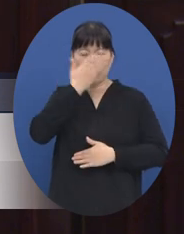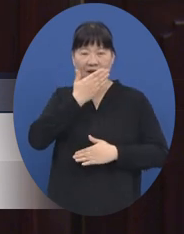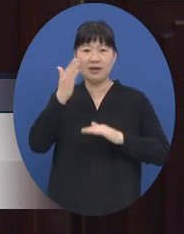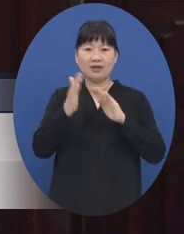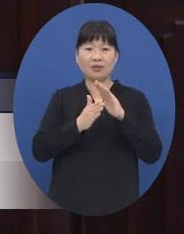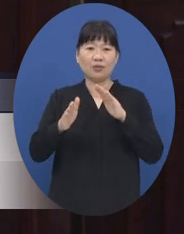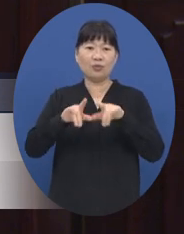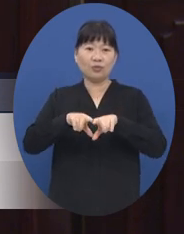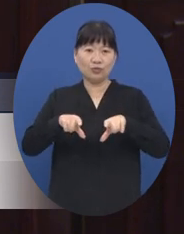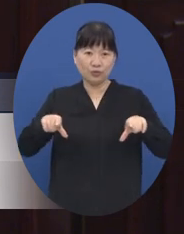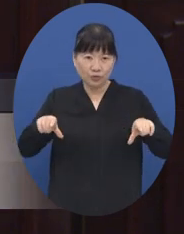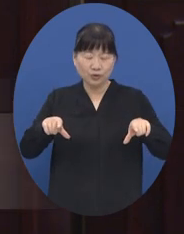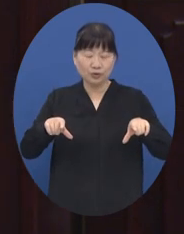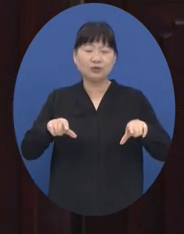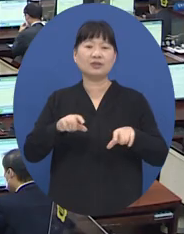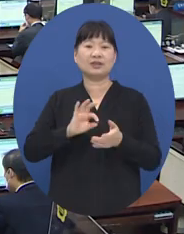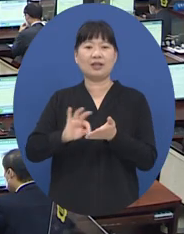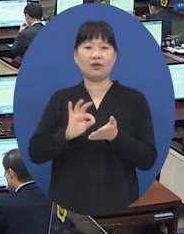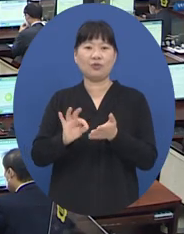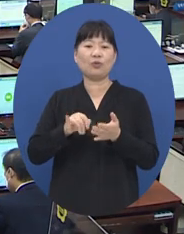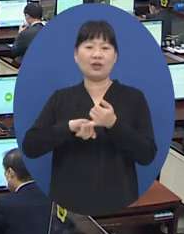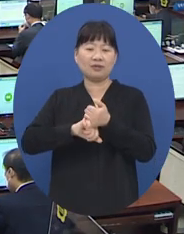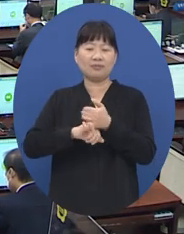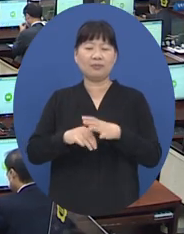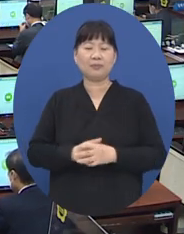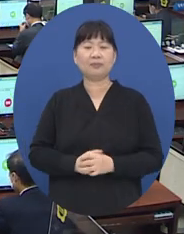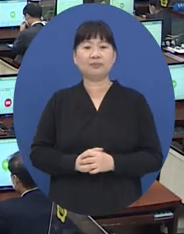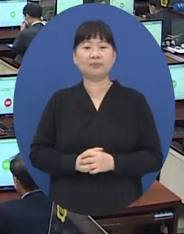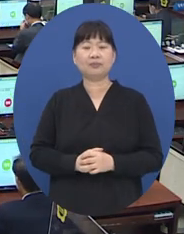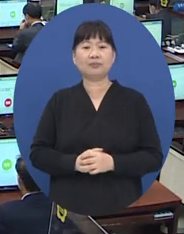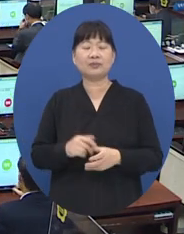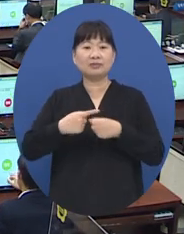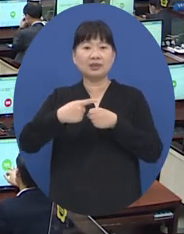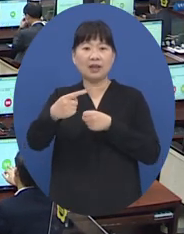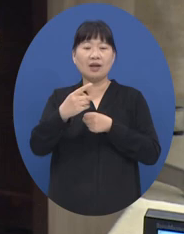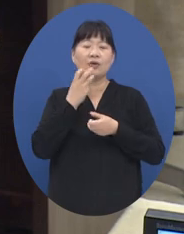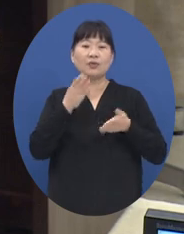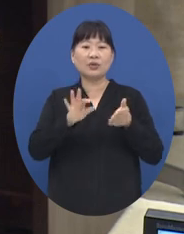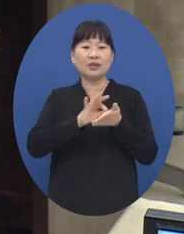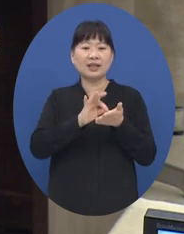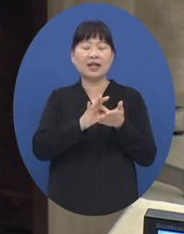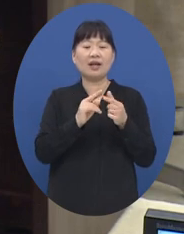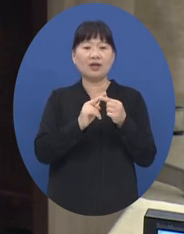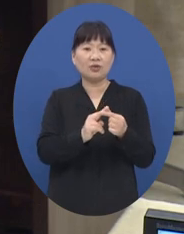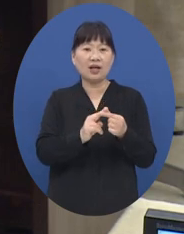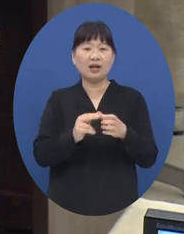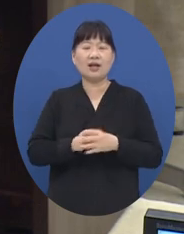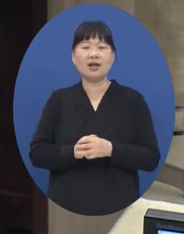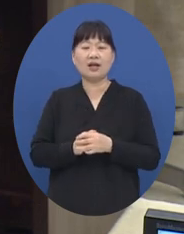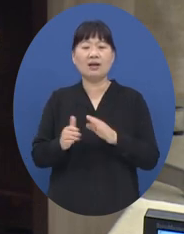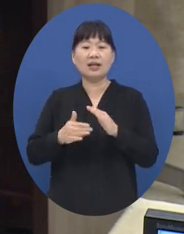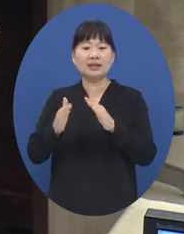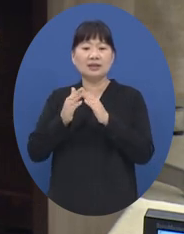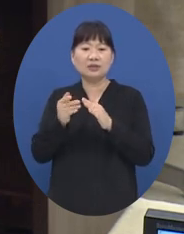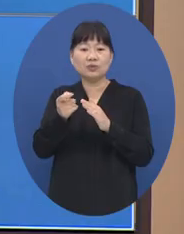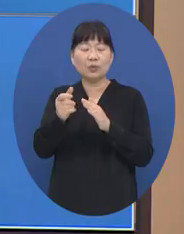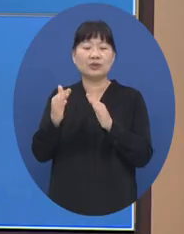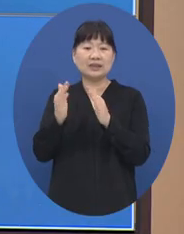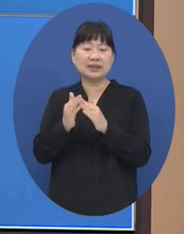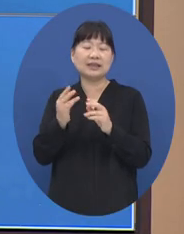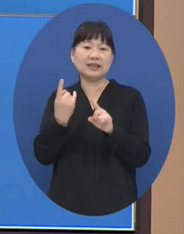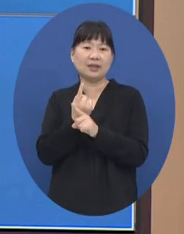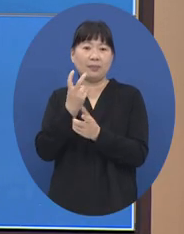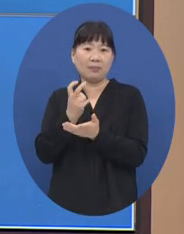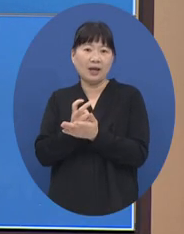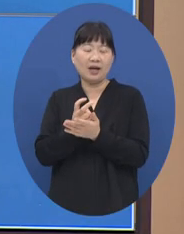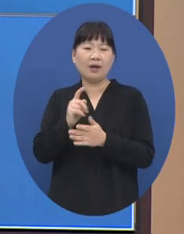집행 해 나가겠습니다 이날 보내 에서는 내년도 경기도 예산 외에 또 빈집 및 소규모 주택 장비 조례 개정안 등